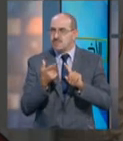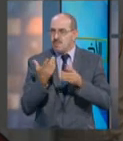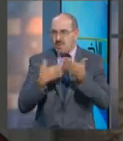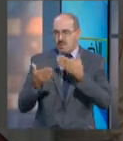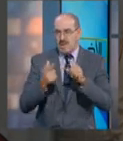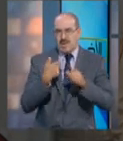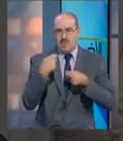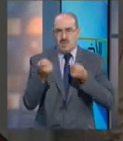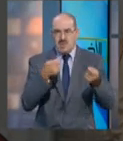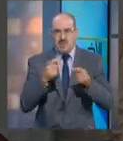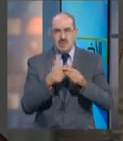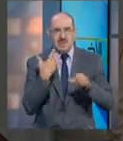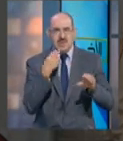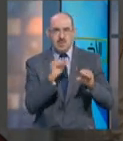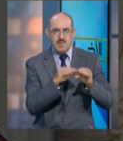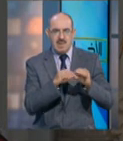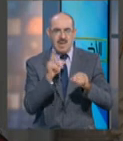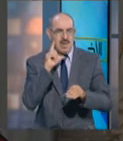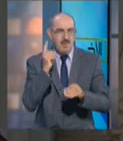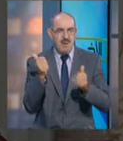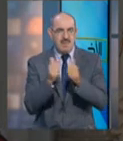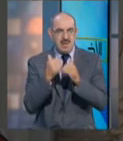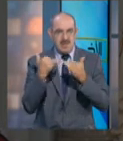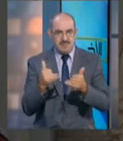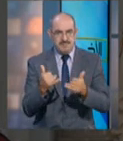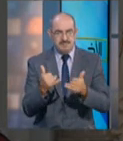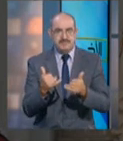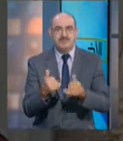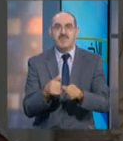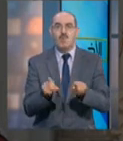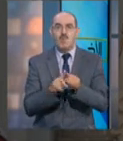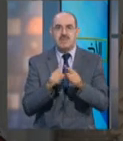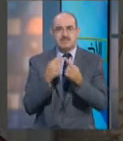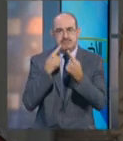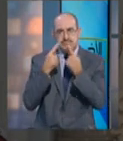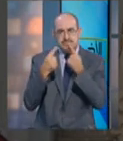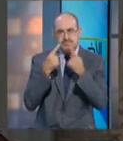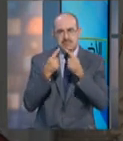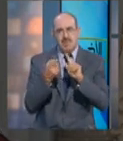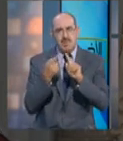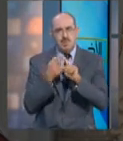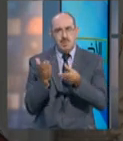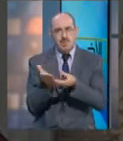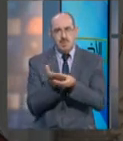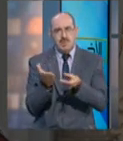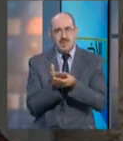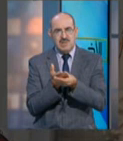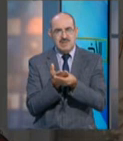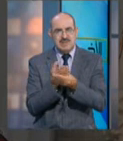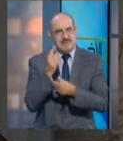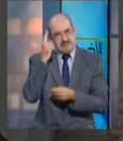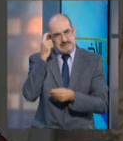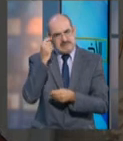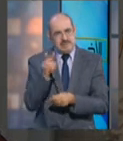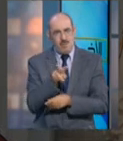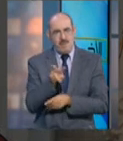للتبادل التجاري والاقتصادي بين ليبيا والجزائر. وأيضا ناقشنا عديد القضايا ذات الاهتمام